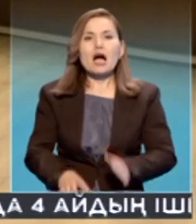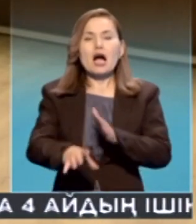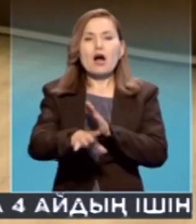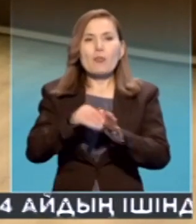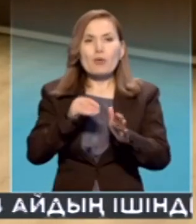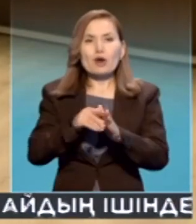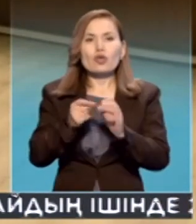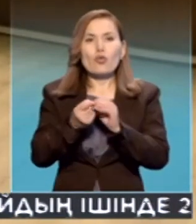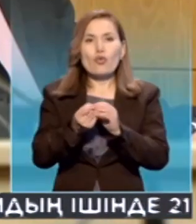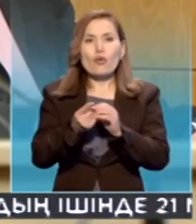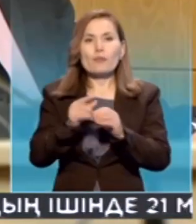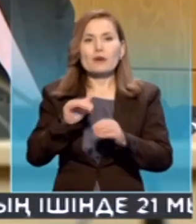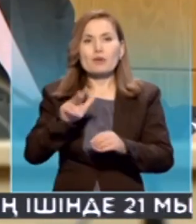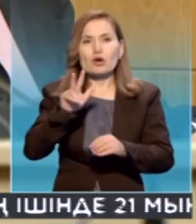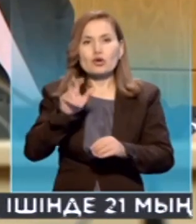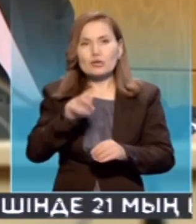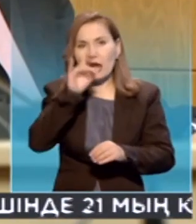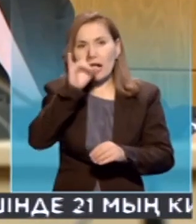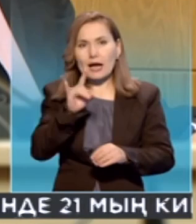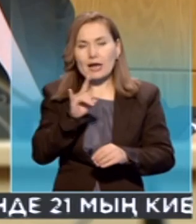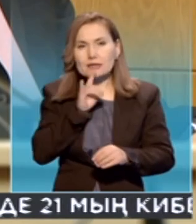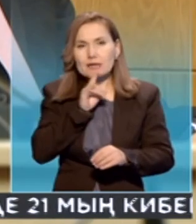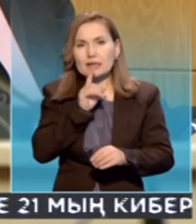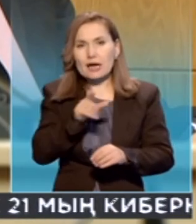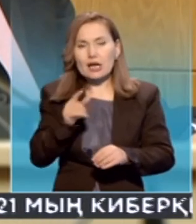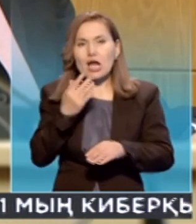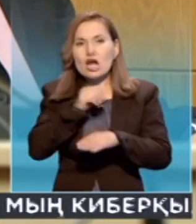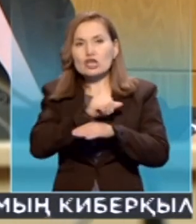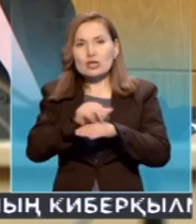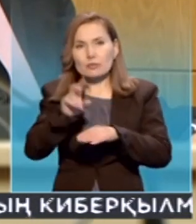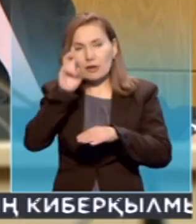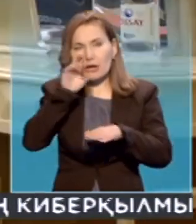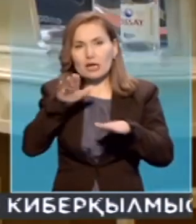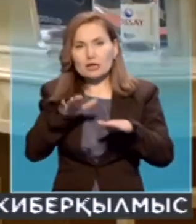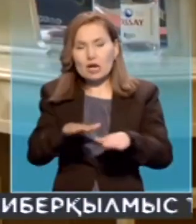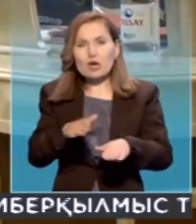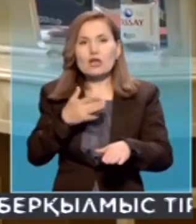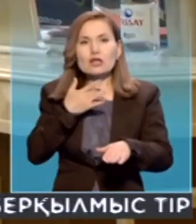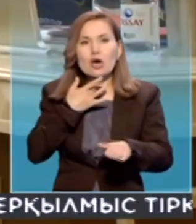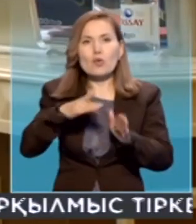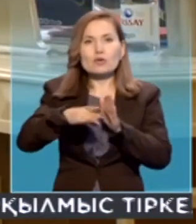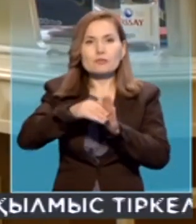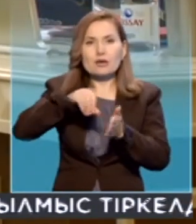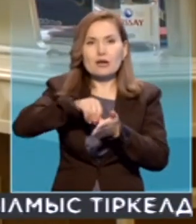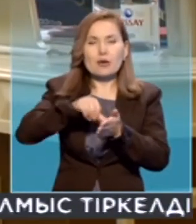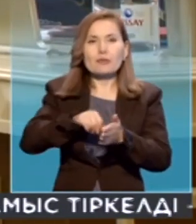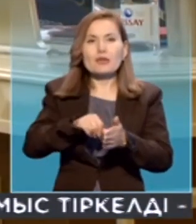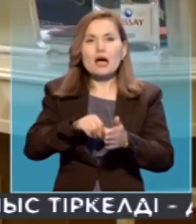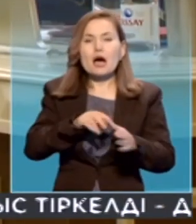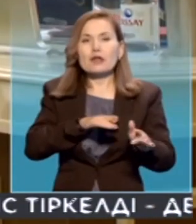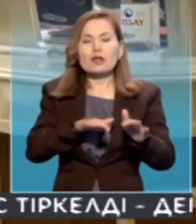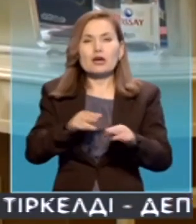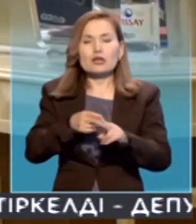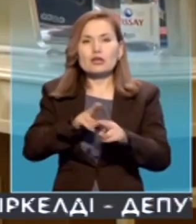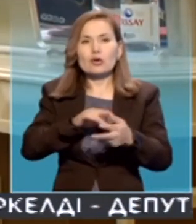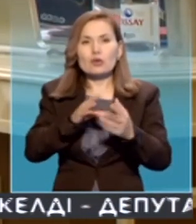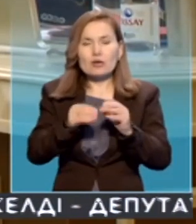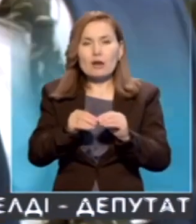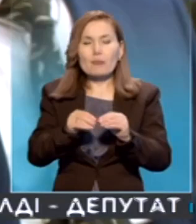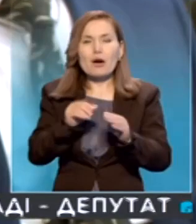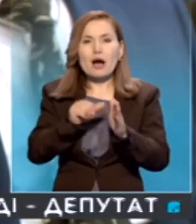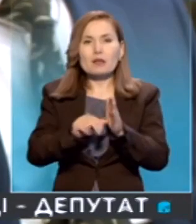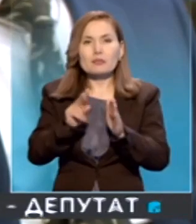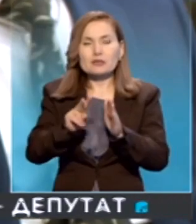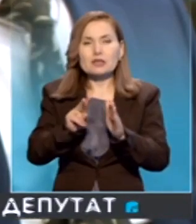Референдумда 11.300'den астам қазақстандық шет мемлекеттерде дауыс береді. Науқан күні 52 елде 65 учаскілік референдум комиссиясы